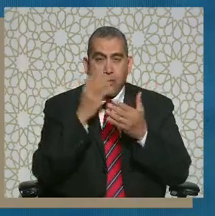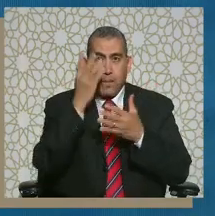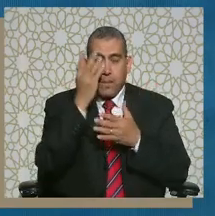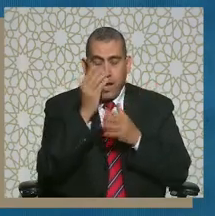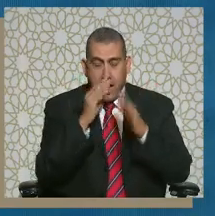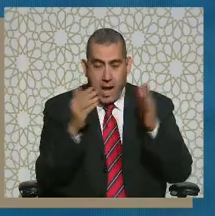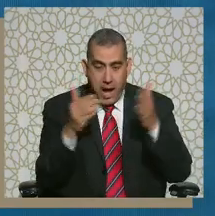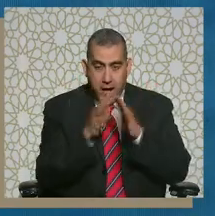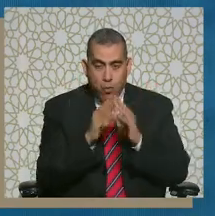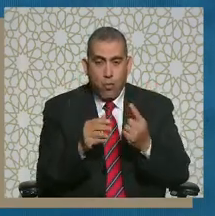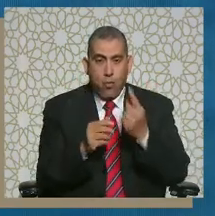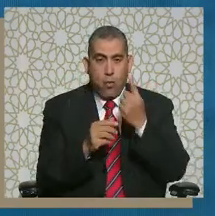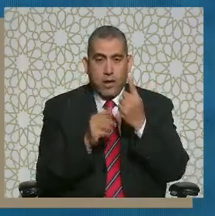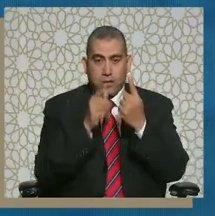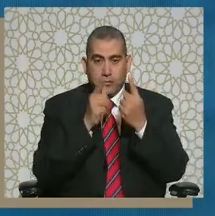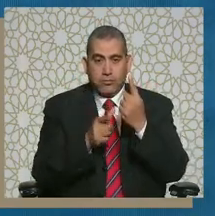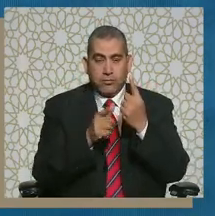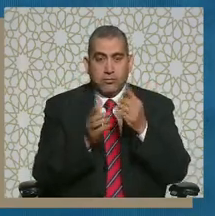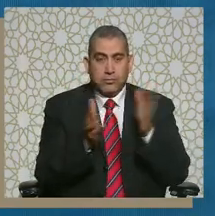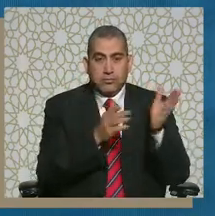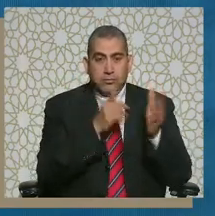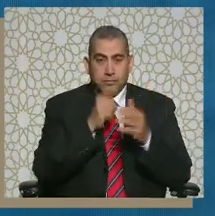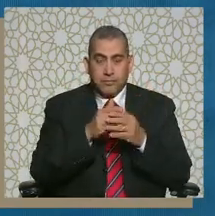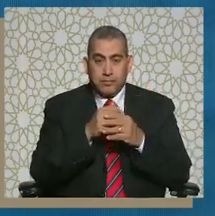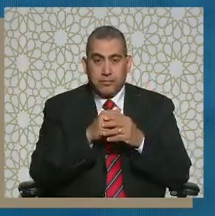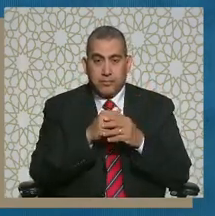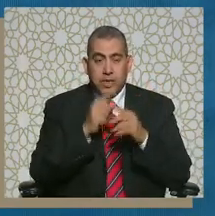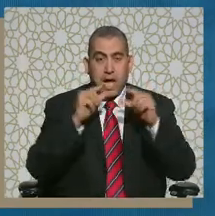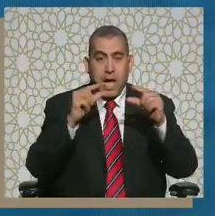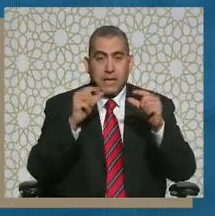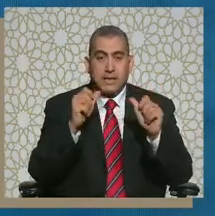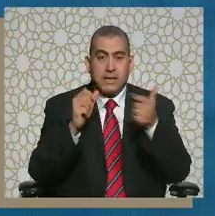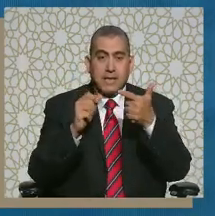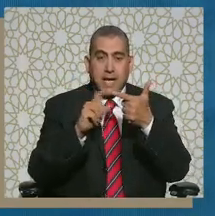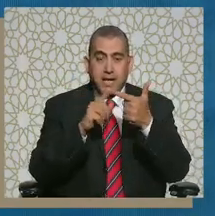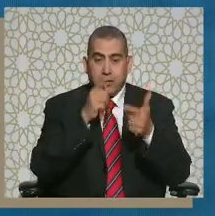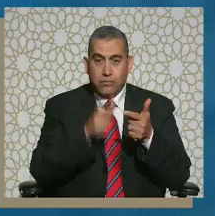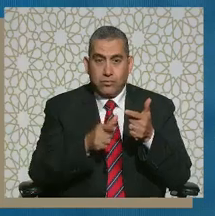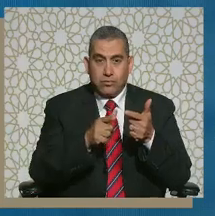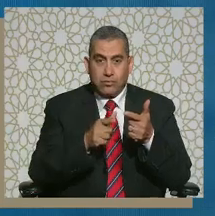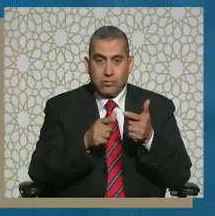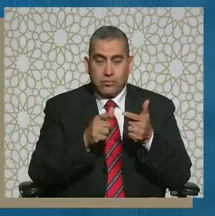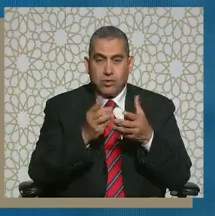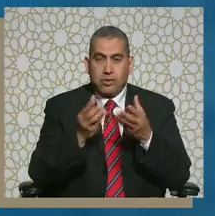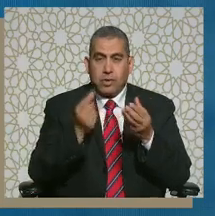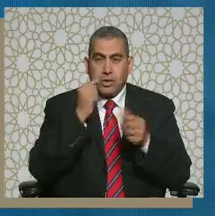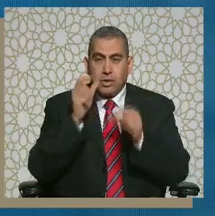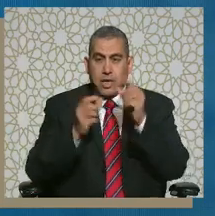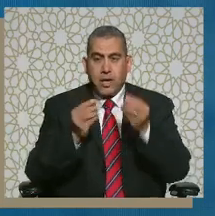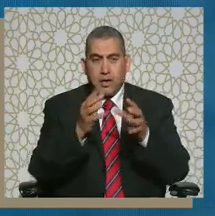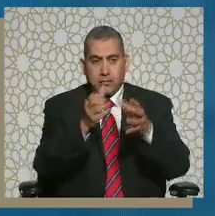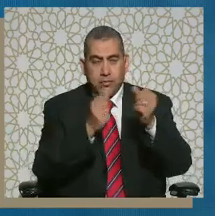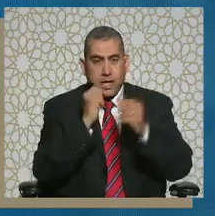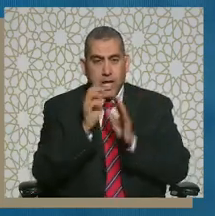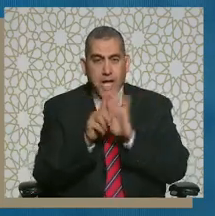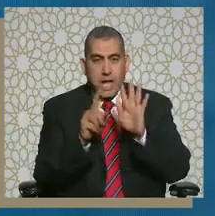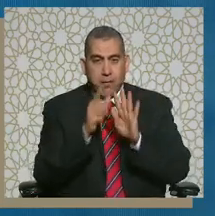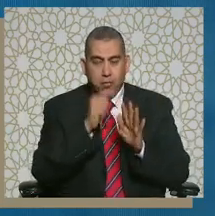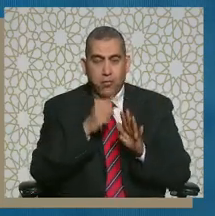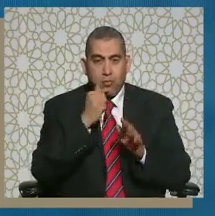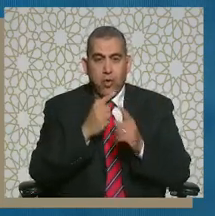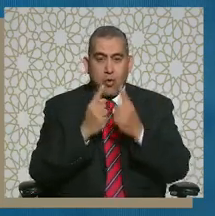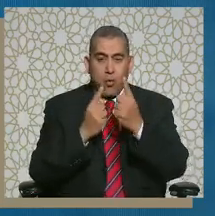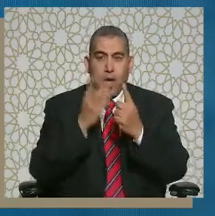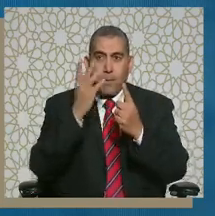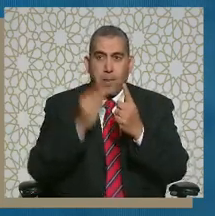الليل تكون وتر طيب الحديث الثاني اللي تمسك بيه كثير من الائمه ان هو لا وتران في